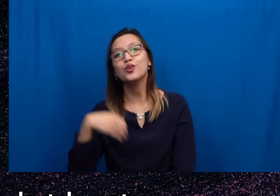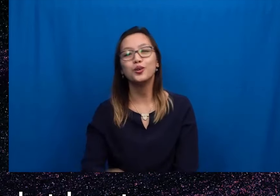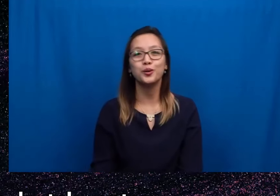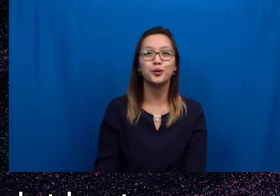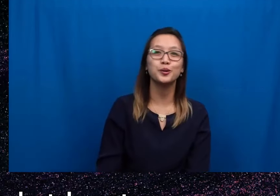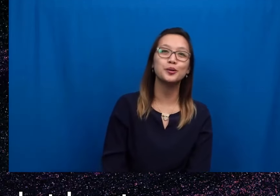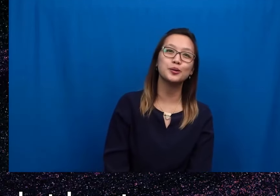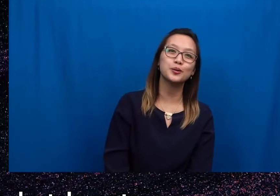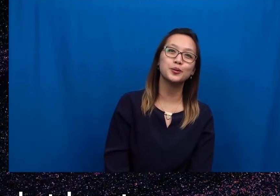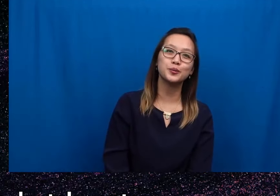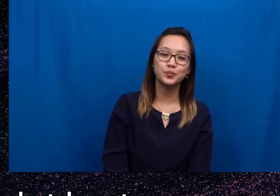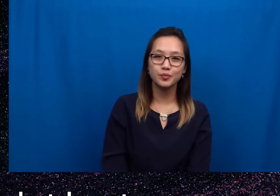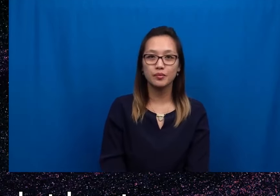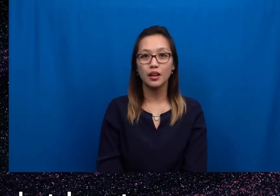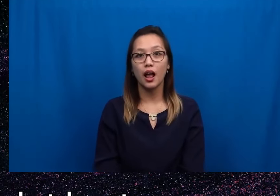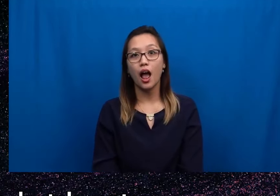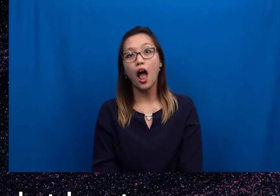hidup.